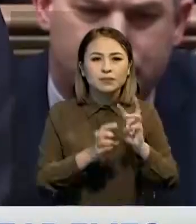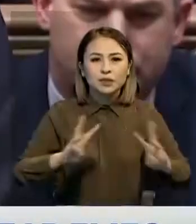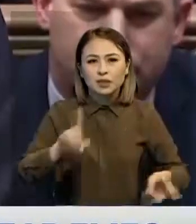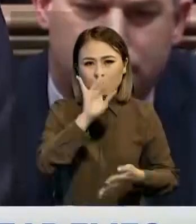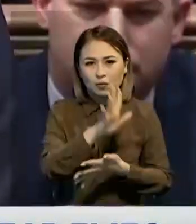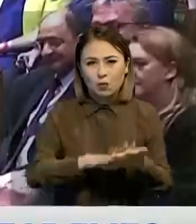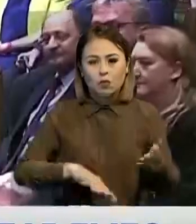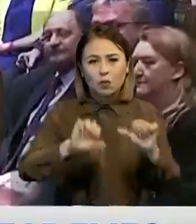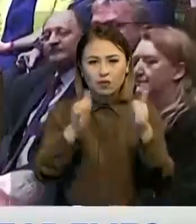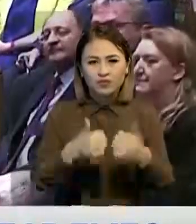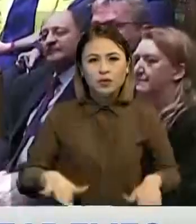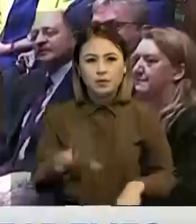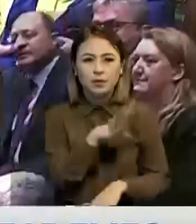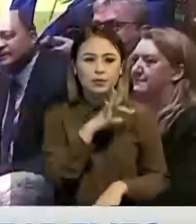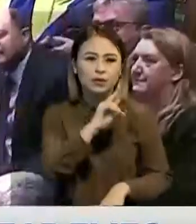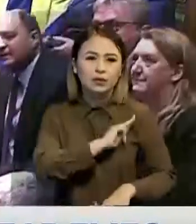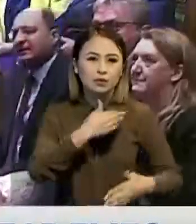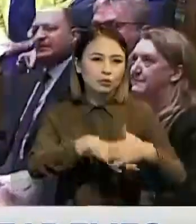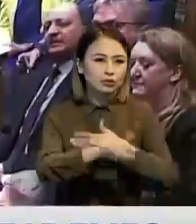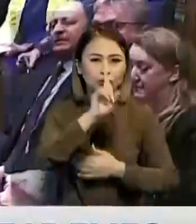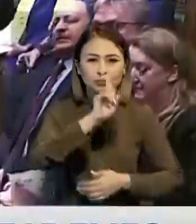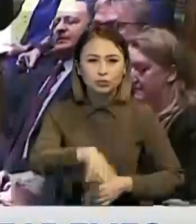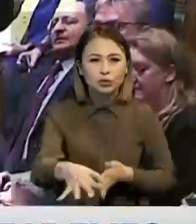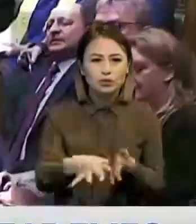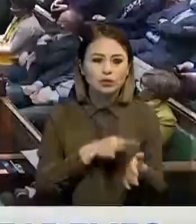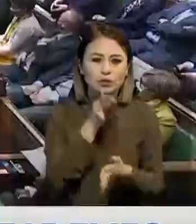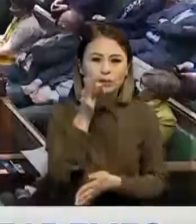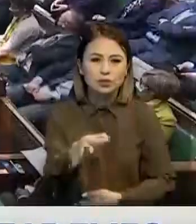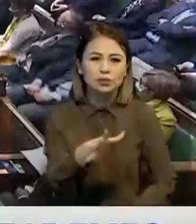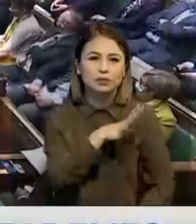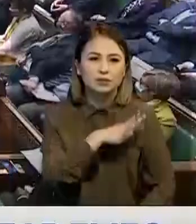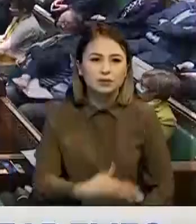ресми кешірім сұрады, бірақ қызметінен кетпейтінін бірден айтқан болатын.